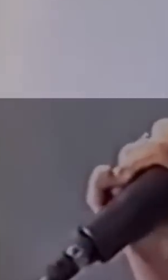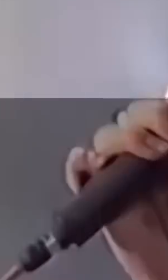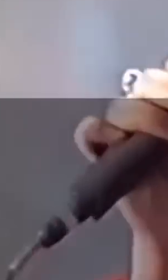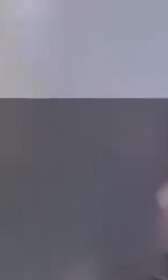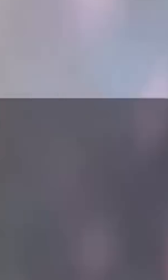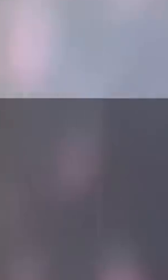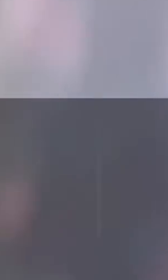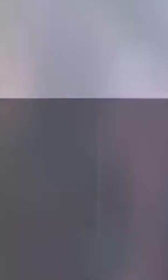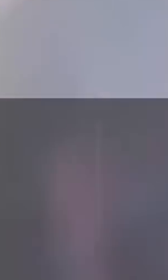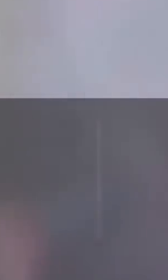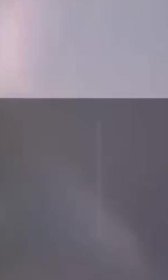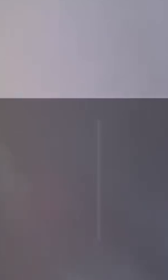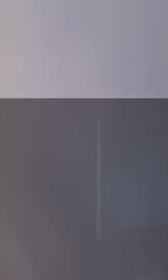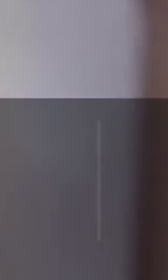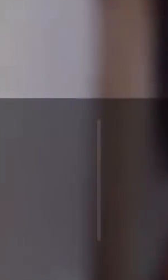המקום הראשון.